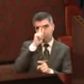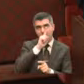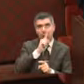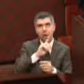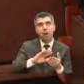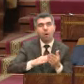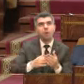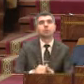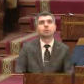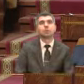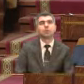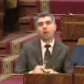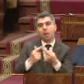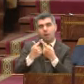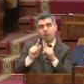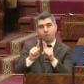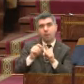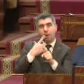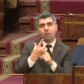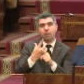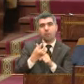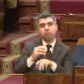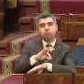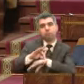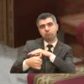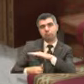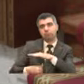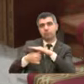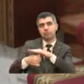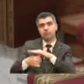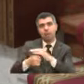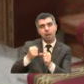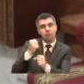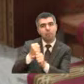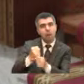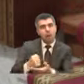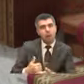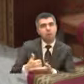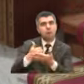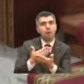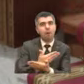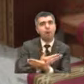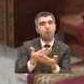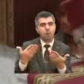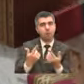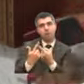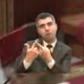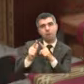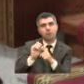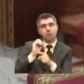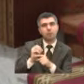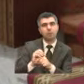غنعطيوها للوكالة الوطنية للسلامة الطرقية، وإن شاء الله غيكون واحد الأثر إيجابي باعتبار أن الوكالة هذه مؤسسة